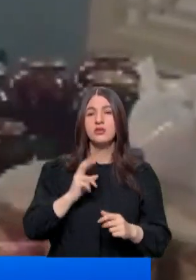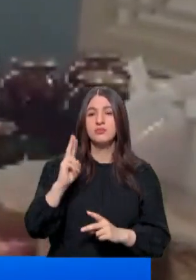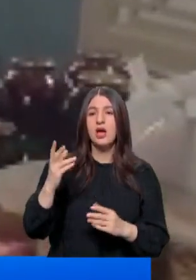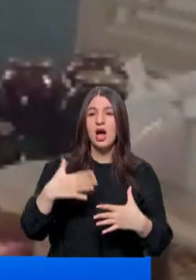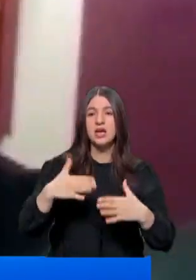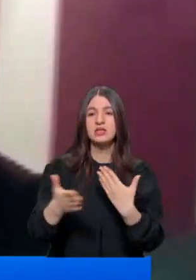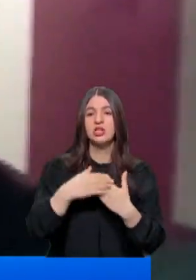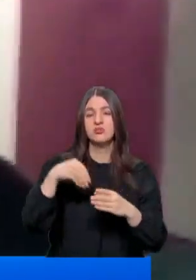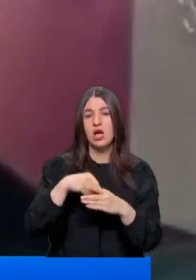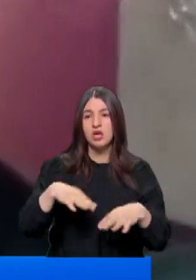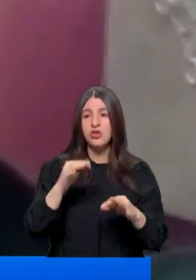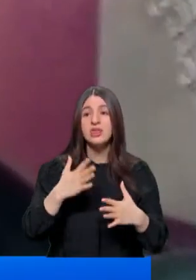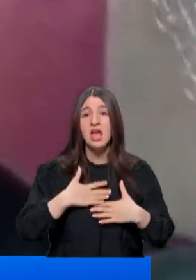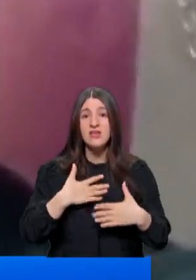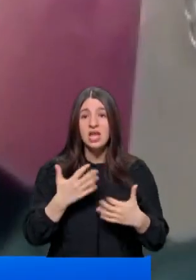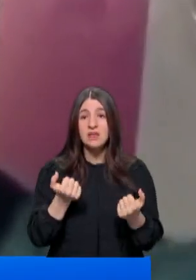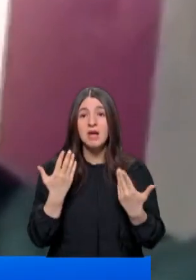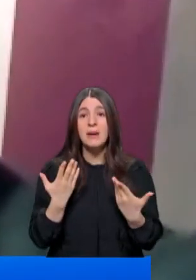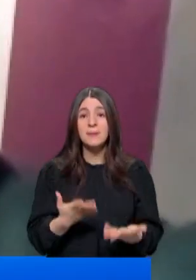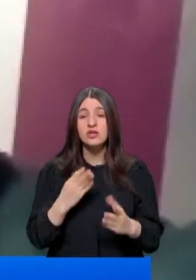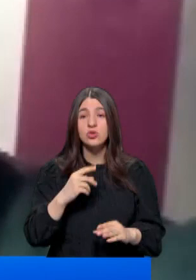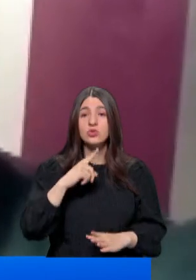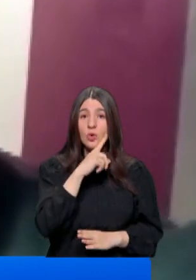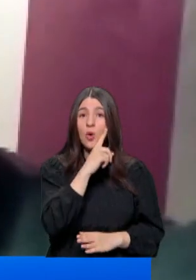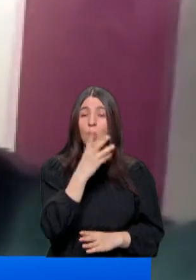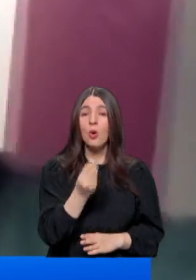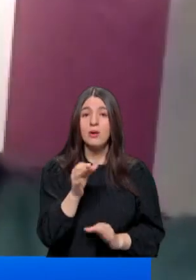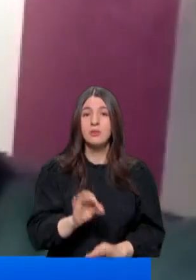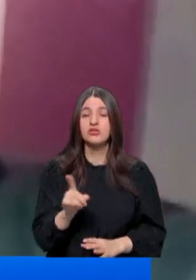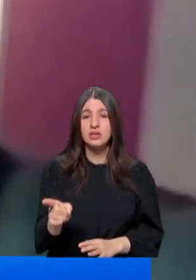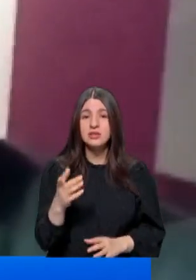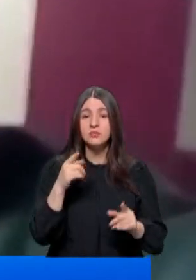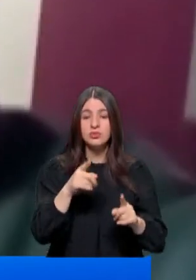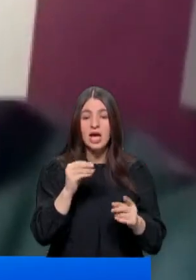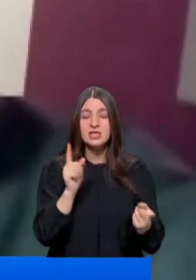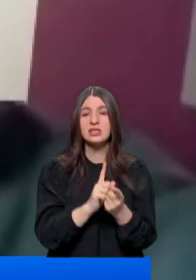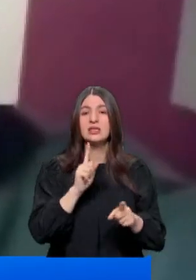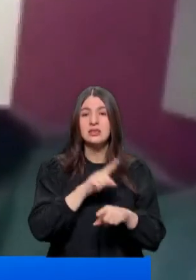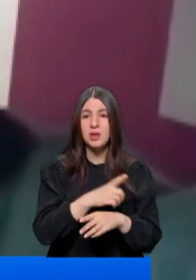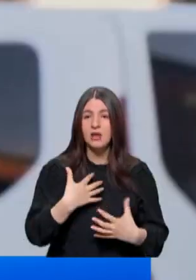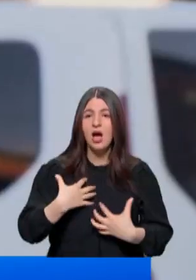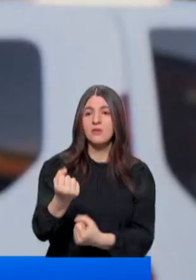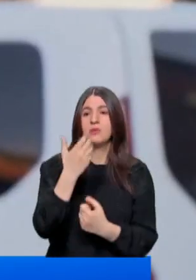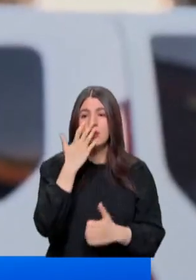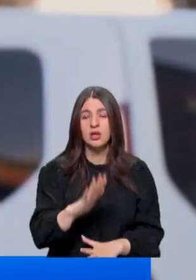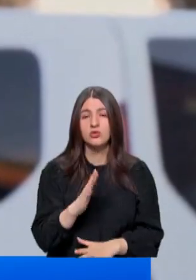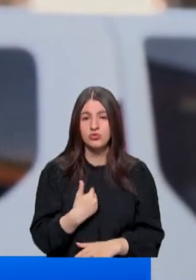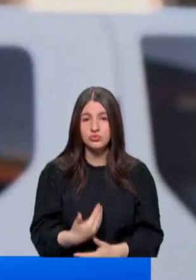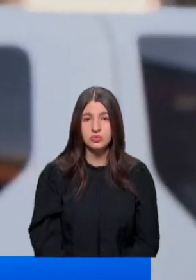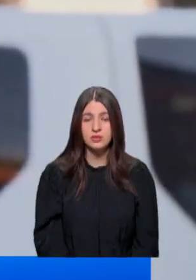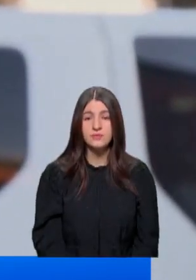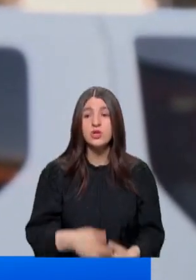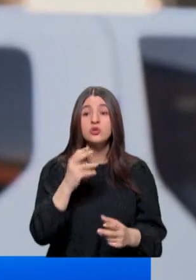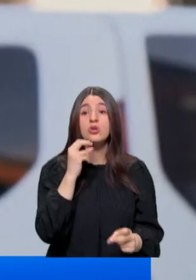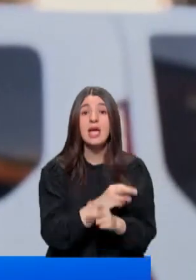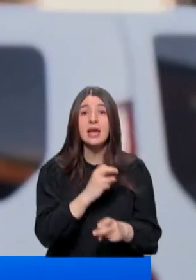için bulunuyor. Nefes almakta bile çok zorlaştı. Buradan en kısa zamanda tahliyemizi bekliyoruz. Place is gonna be very bad.